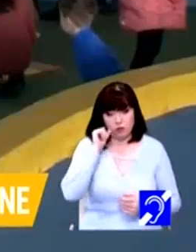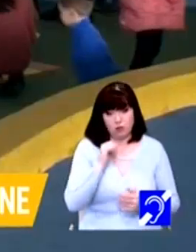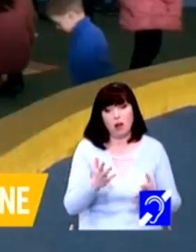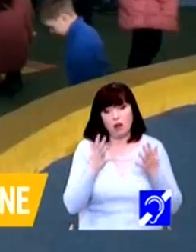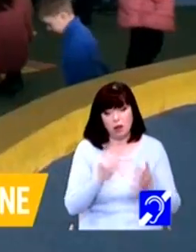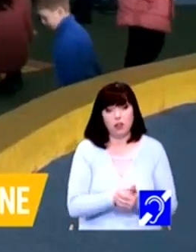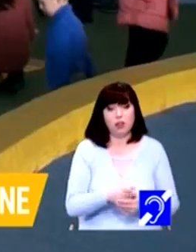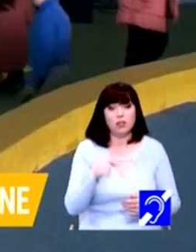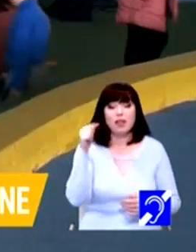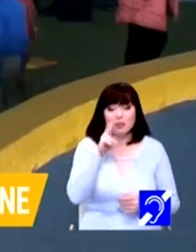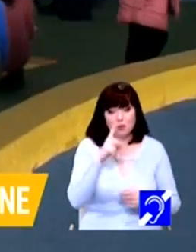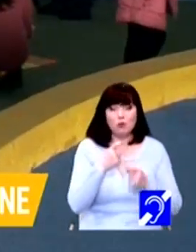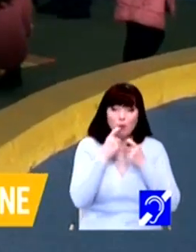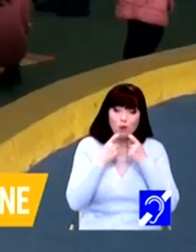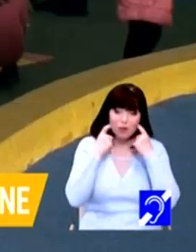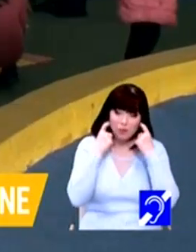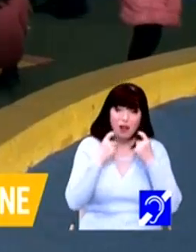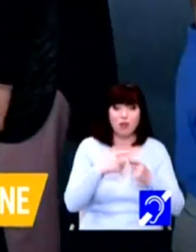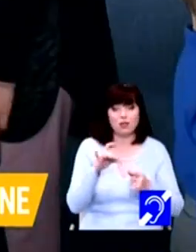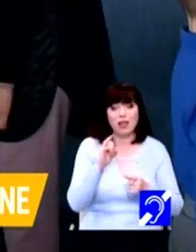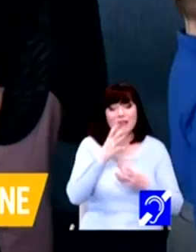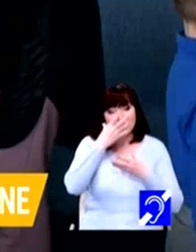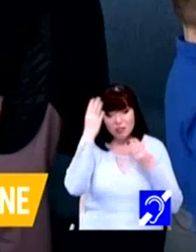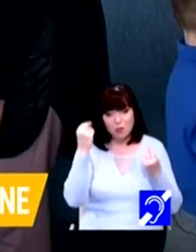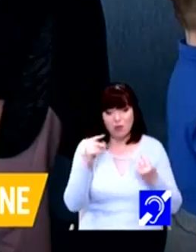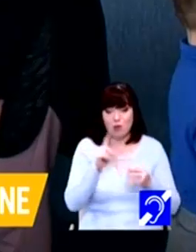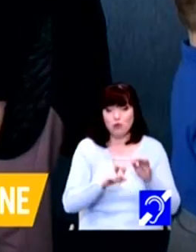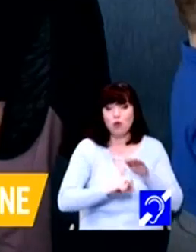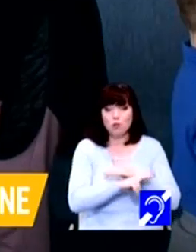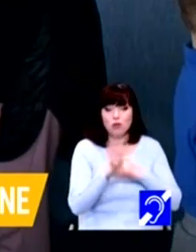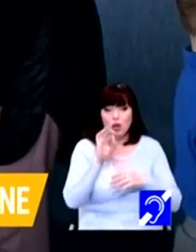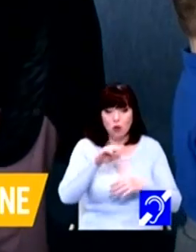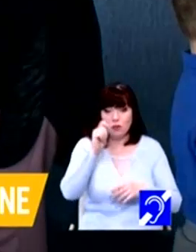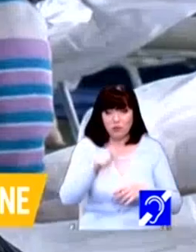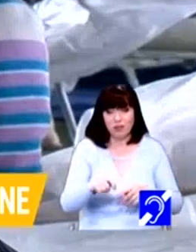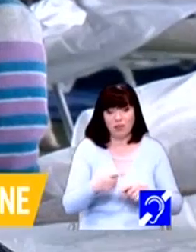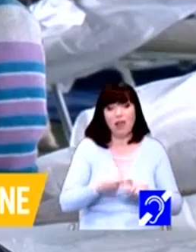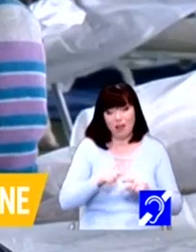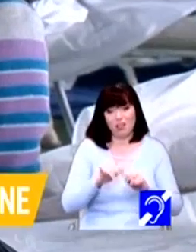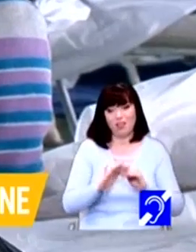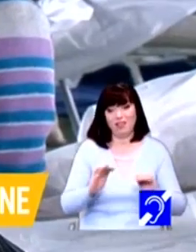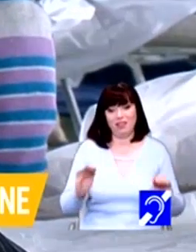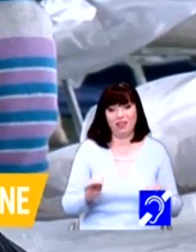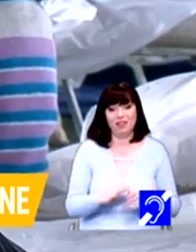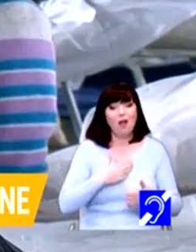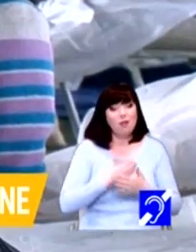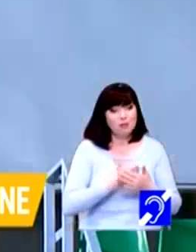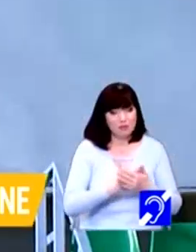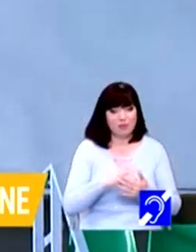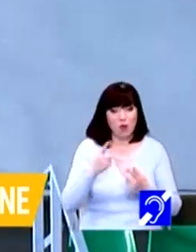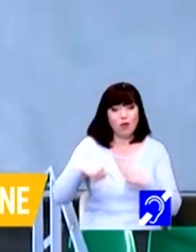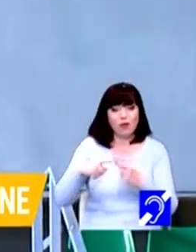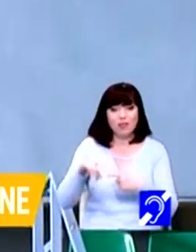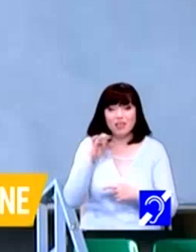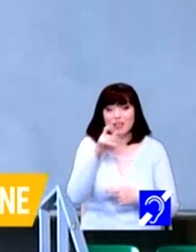конечно. Cei care zâmbesc mai des și uită puțin că au fugit de război sunt copiii. Mai mulți voluntari ai unor organizații